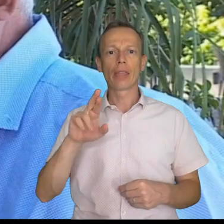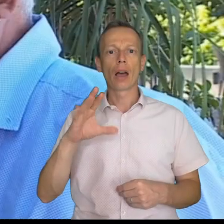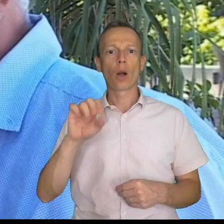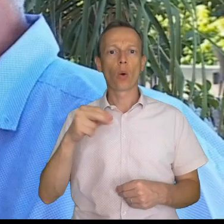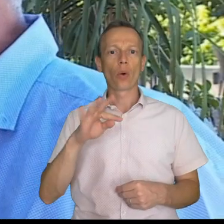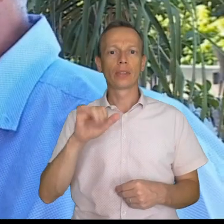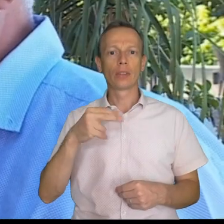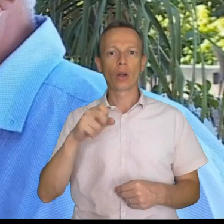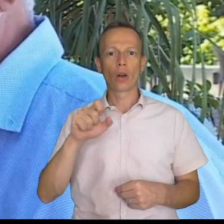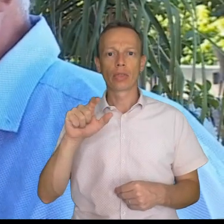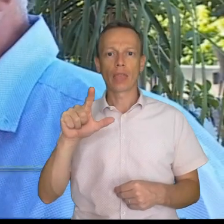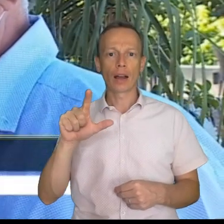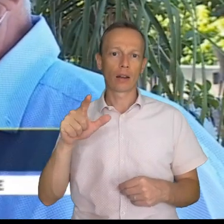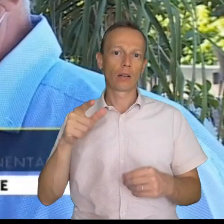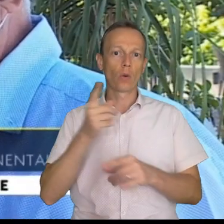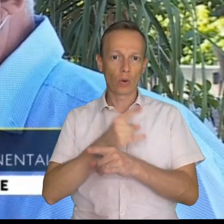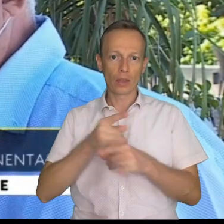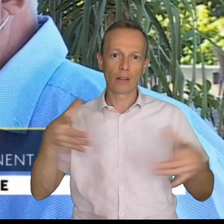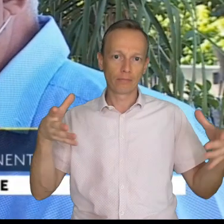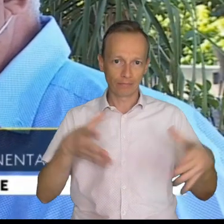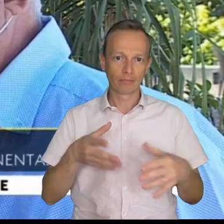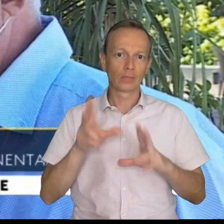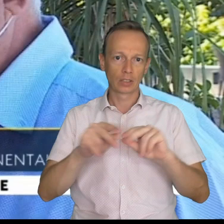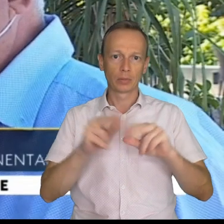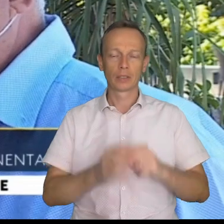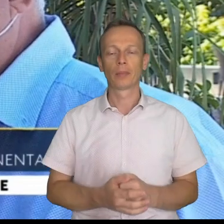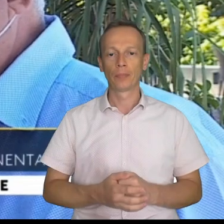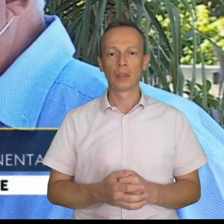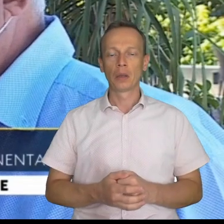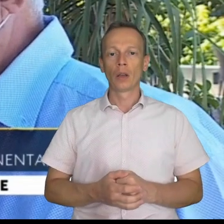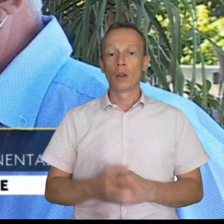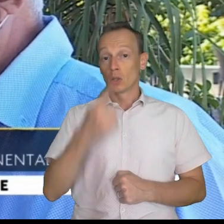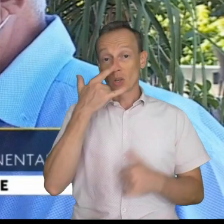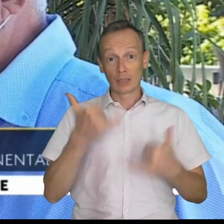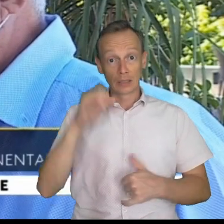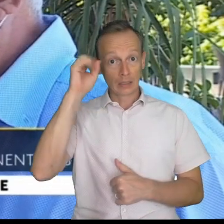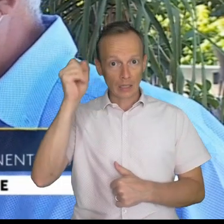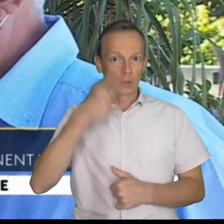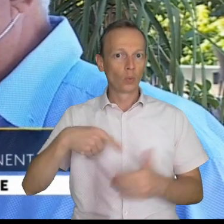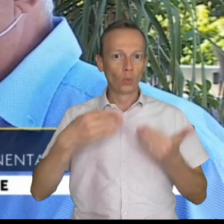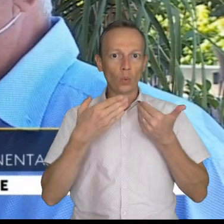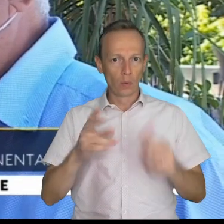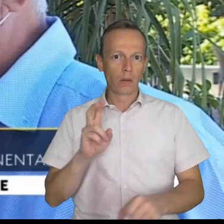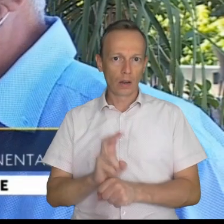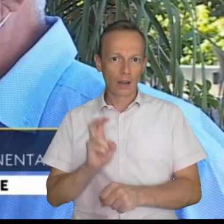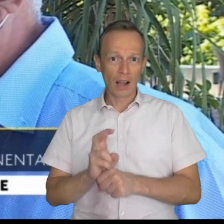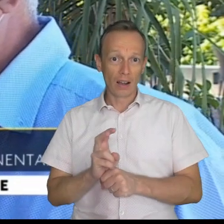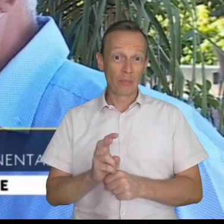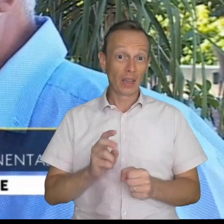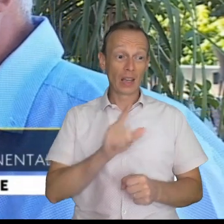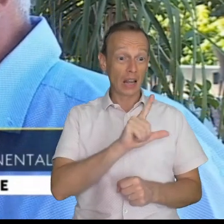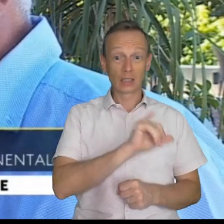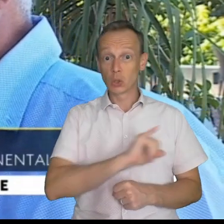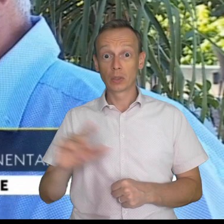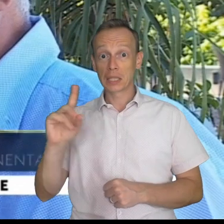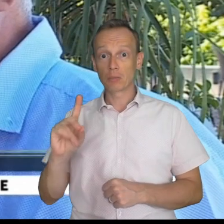Je pense que sur la base de la réflexion du mois de juin, nous allons rester ouverts, nous, sur Tahiti. Maintenant, ça ne sera pas forcément ouvert toute la semaine. Je pense